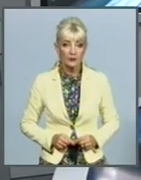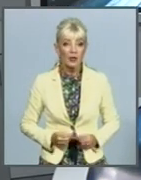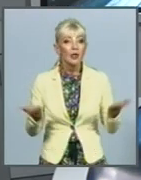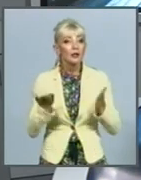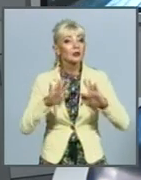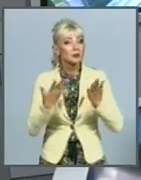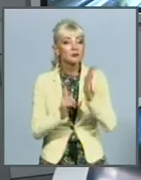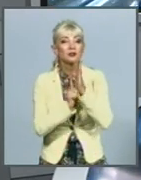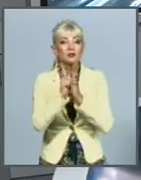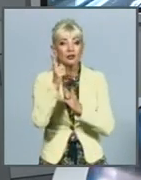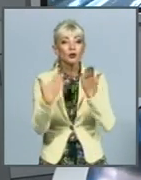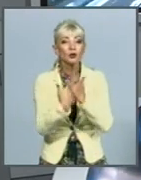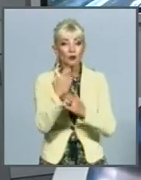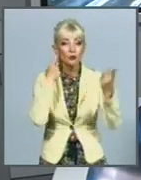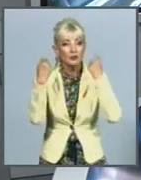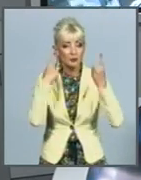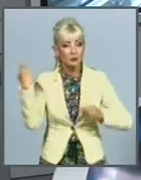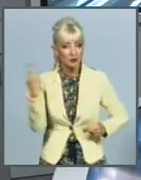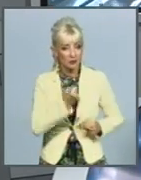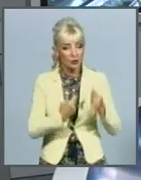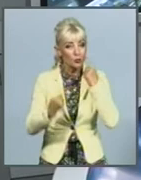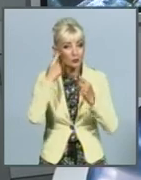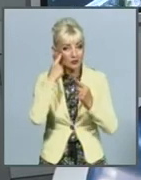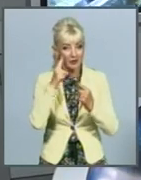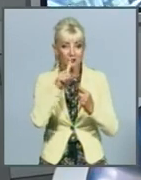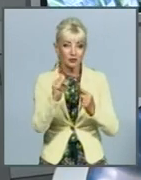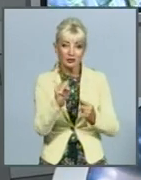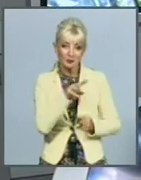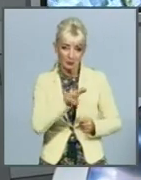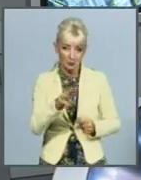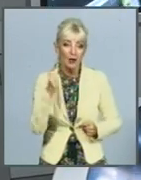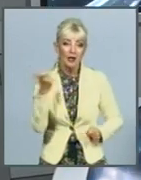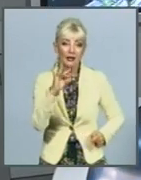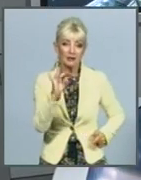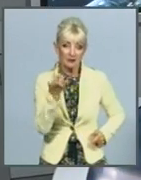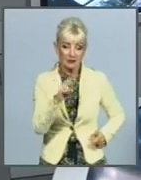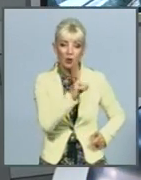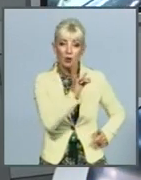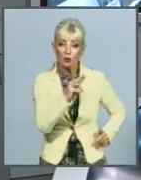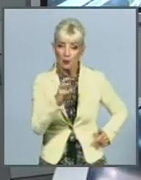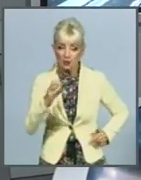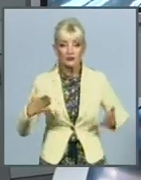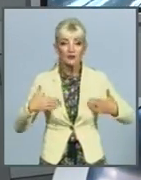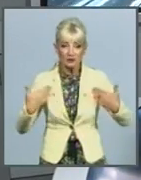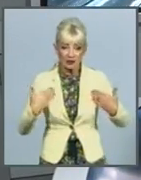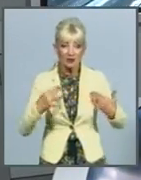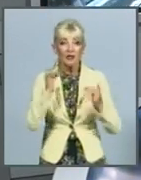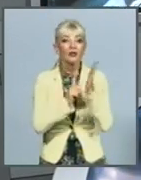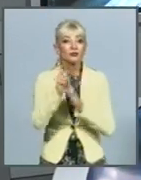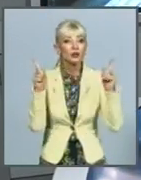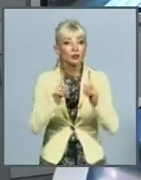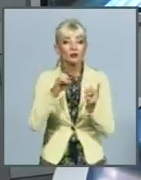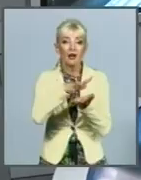Якими подіями розпочинаємо новий інформаційний тиждень, дізнаєтеся за мить. В ефірі «Харківські звісті», а у студії Аліна Курмашева. Мої вітання. І на